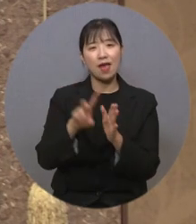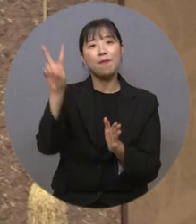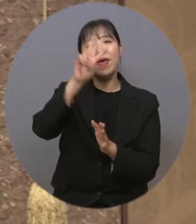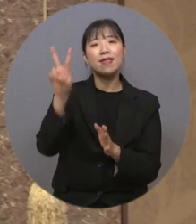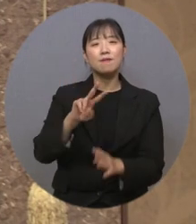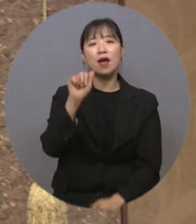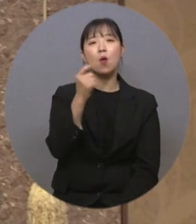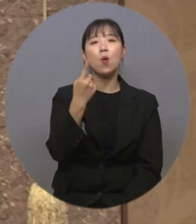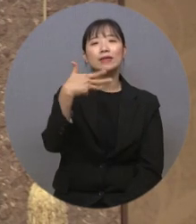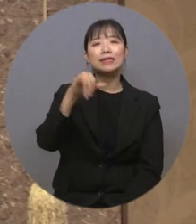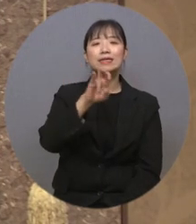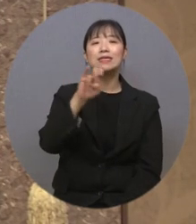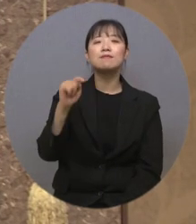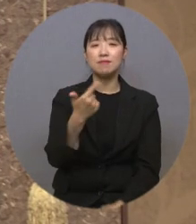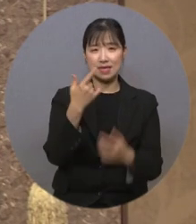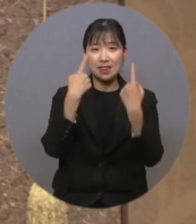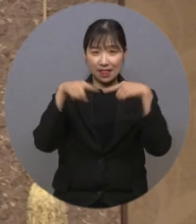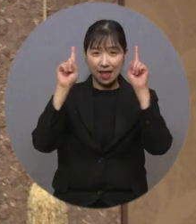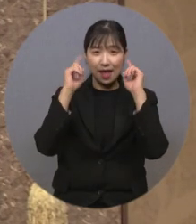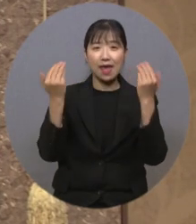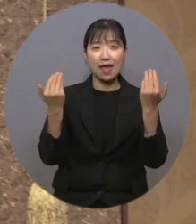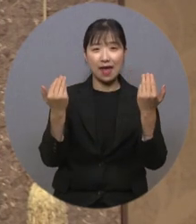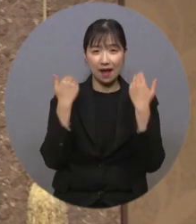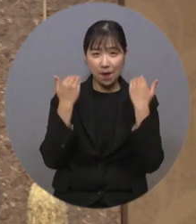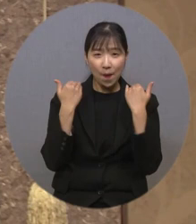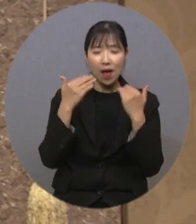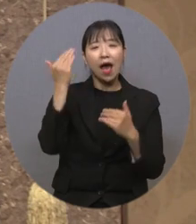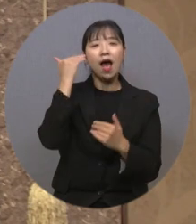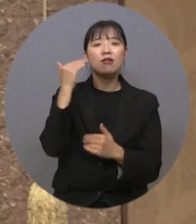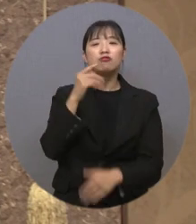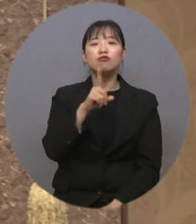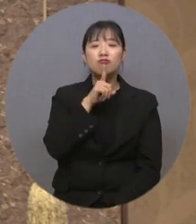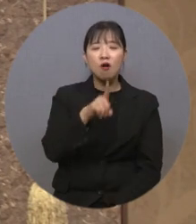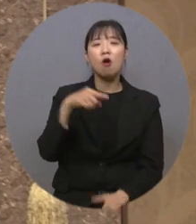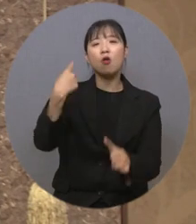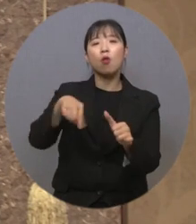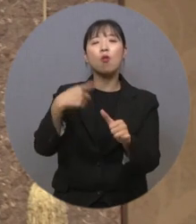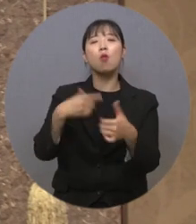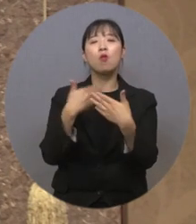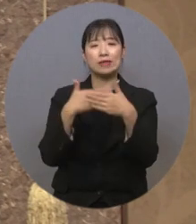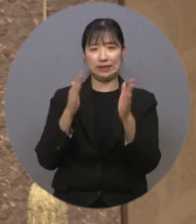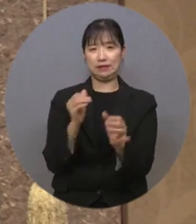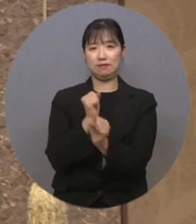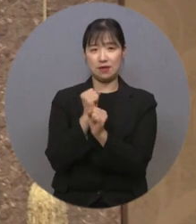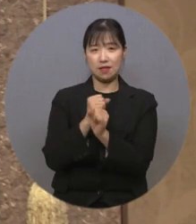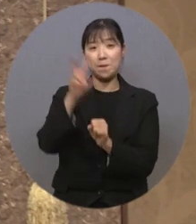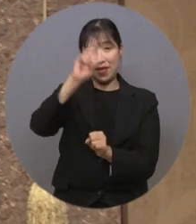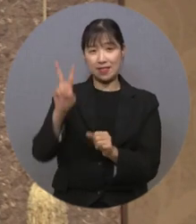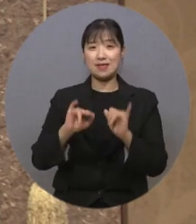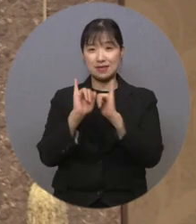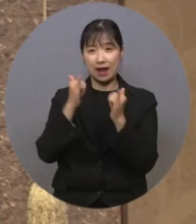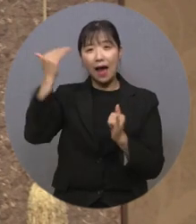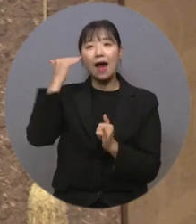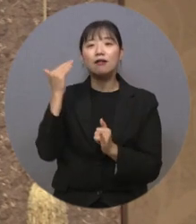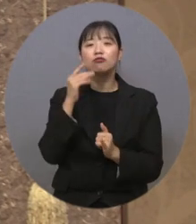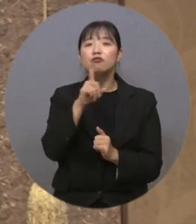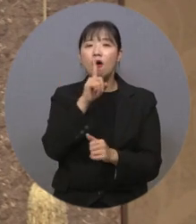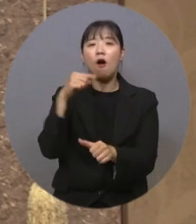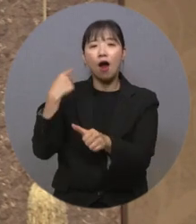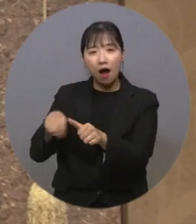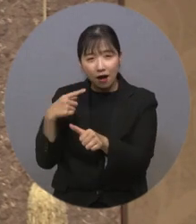호치민 대학에 한국어 스마트 교실을 만들어가지고 네. 우리 베트남인들에게 한국어를